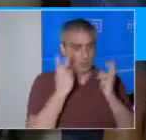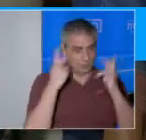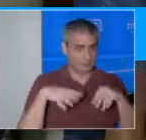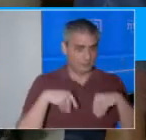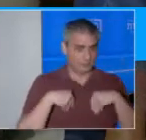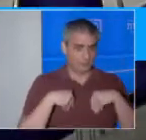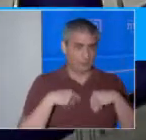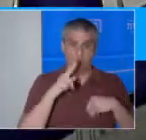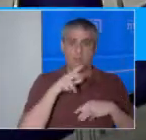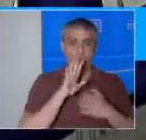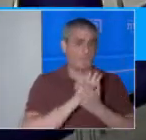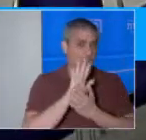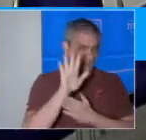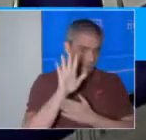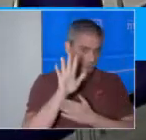עליהן